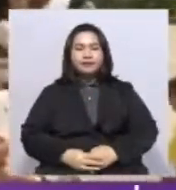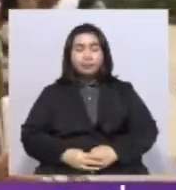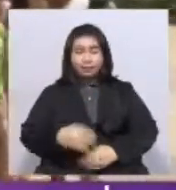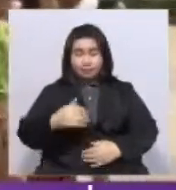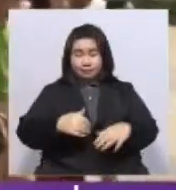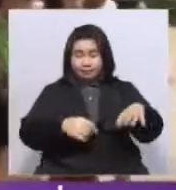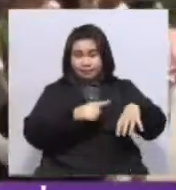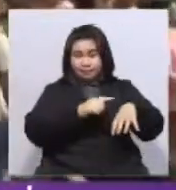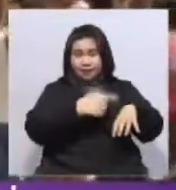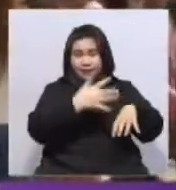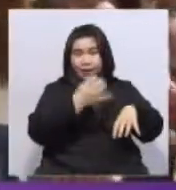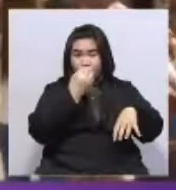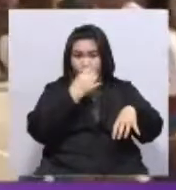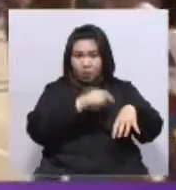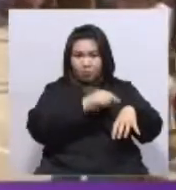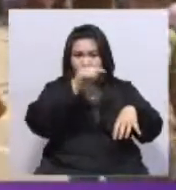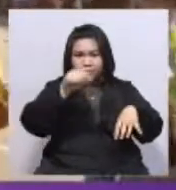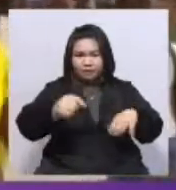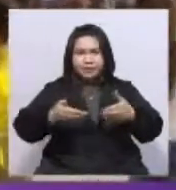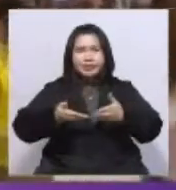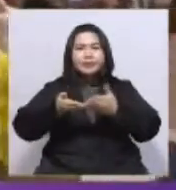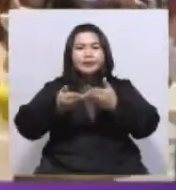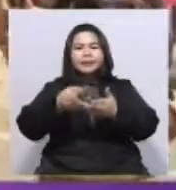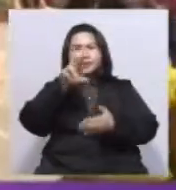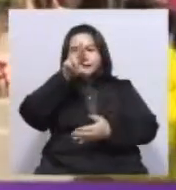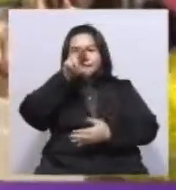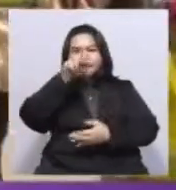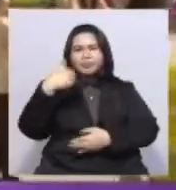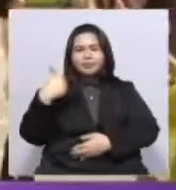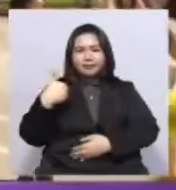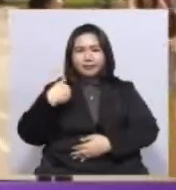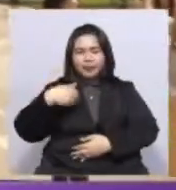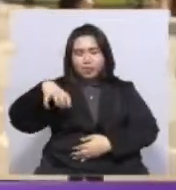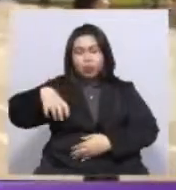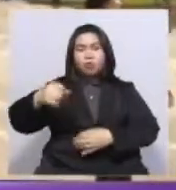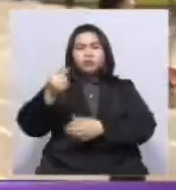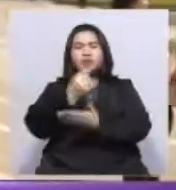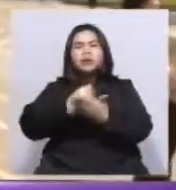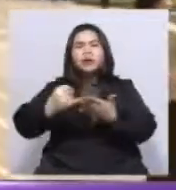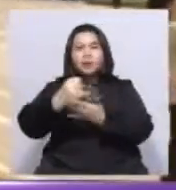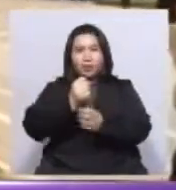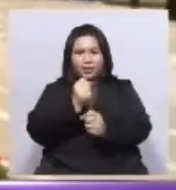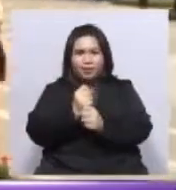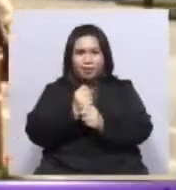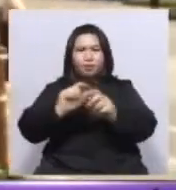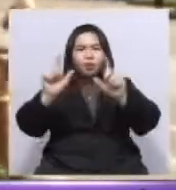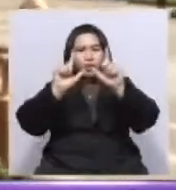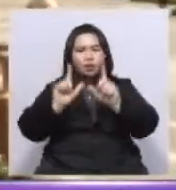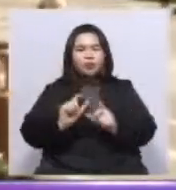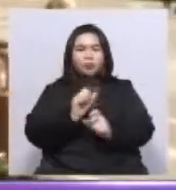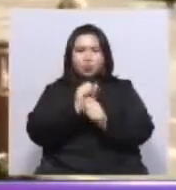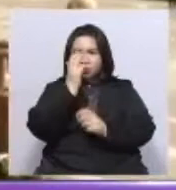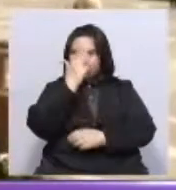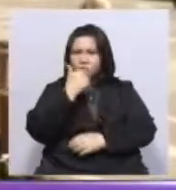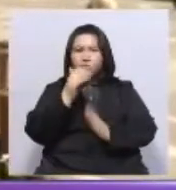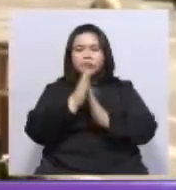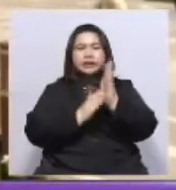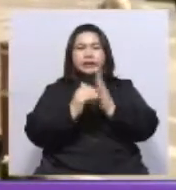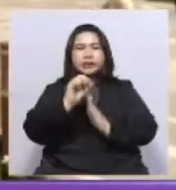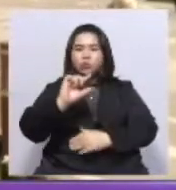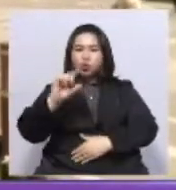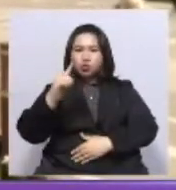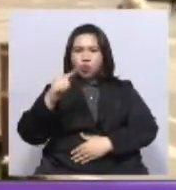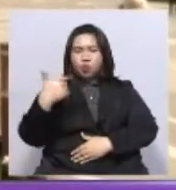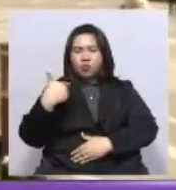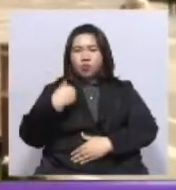าจากสวนดอกไม้นะคะก็จะเป็นเรือสุพรรณหงส์จำลองที่กรมศิลปากรจัดสร้างขึ้นมีลวดลายวิจิตรงดงามสีทองอร่าม